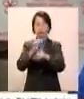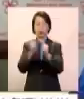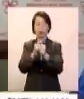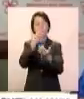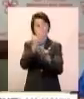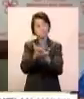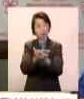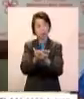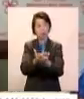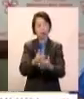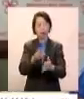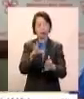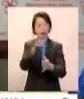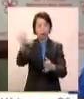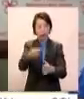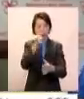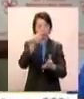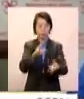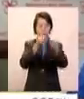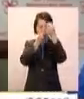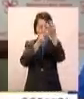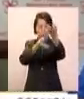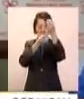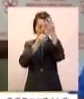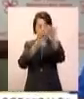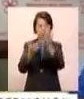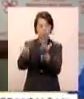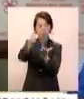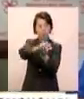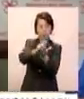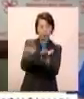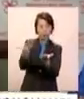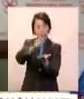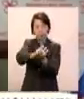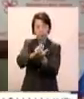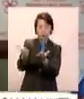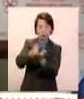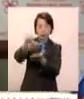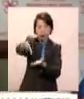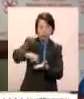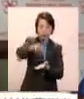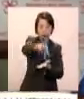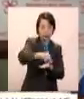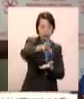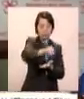di mana mengambil segala maklumat-maklumat, laporan-laporan daripada